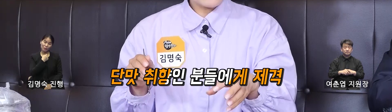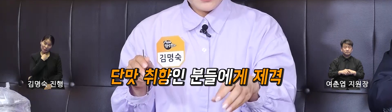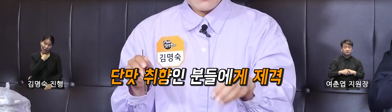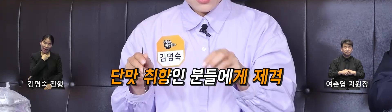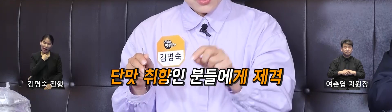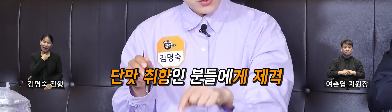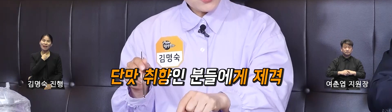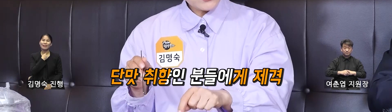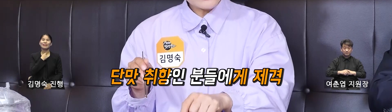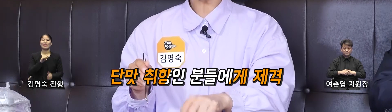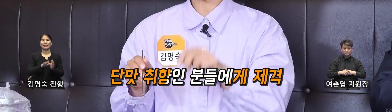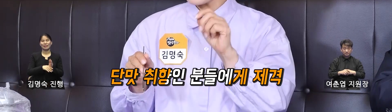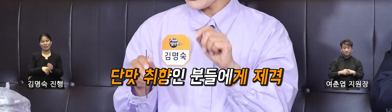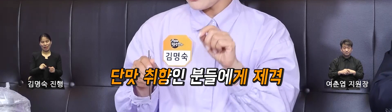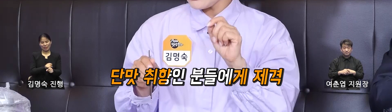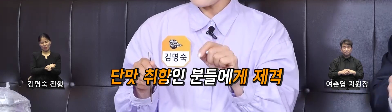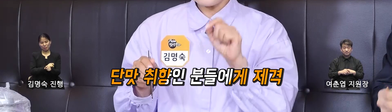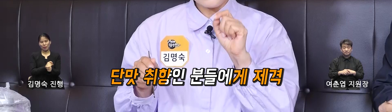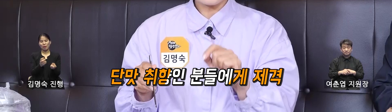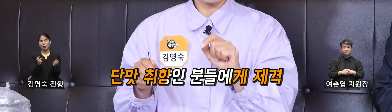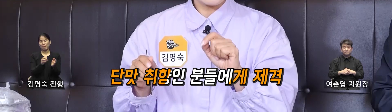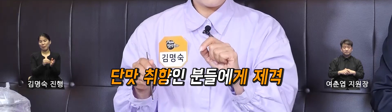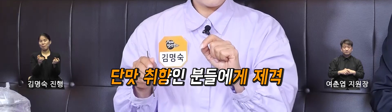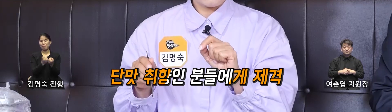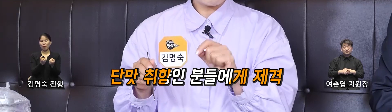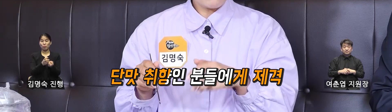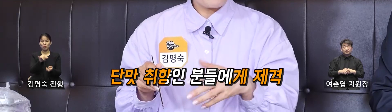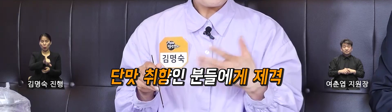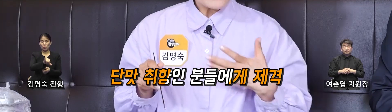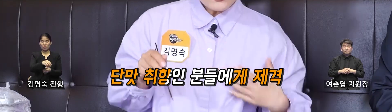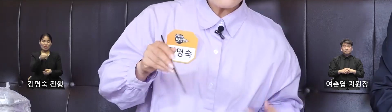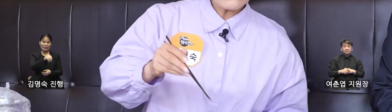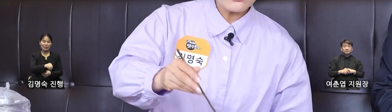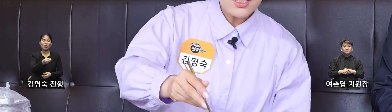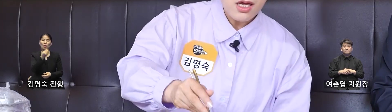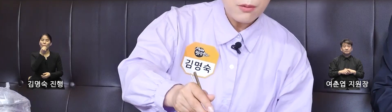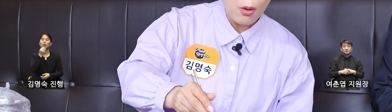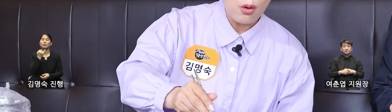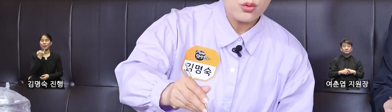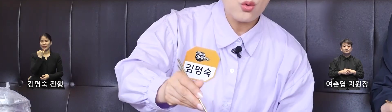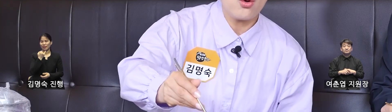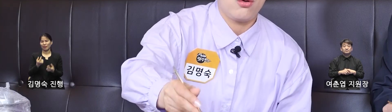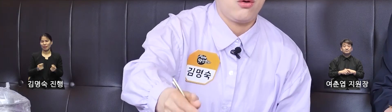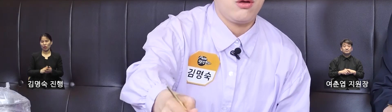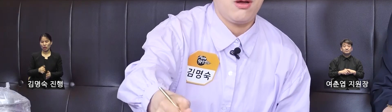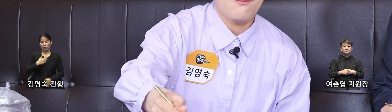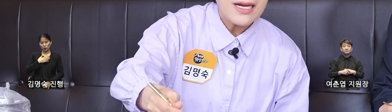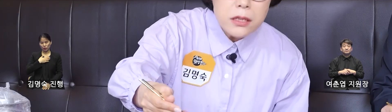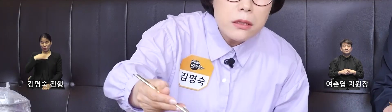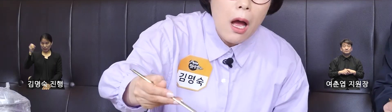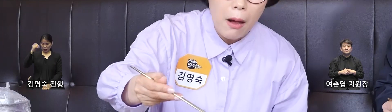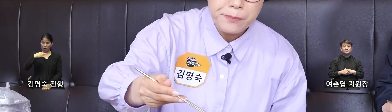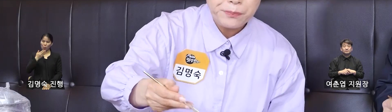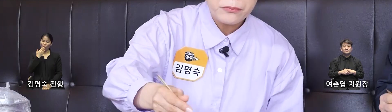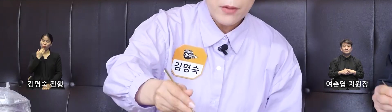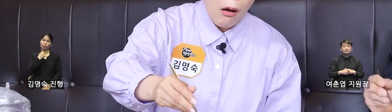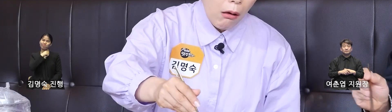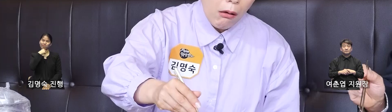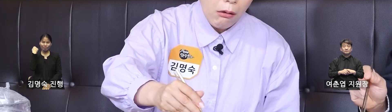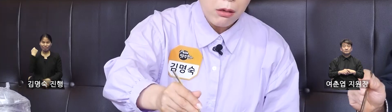싶다 싶으시면은 요 특제 소스에 찍어서 드시면 될 것 같고요. 저는 그냥 먹어도 맛있다.